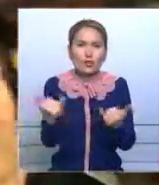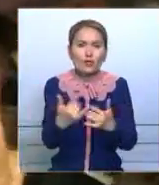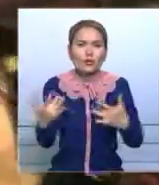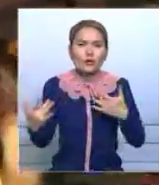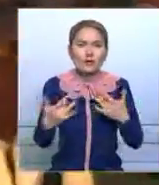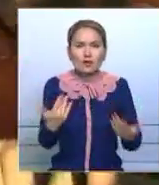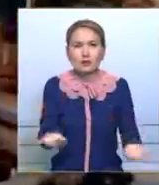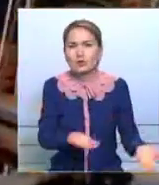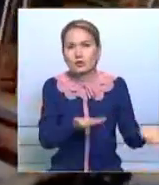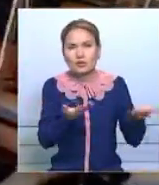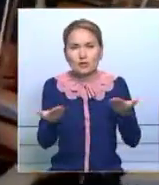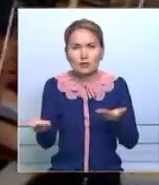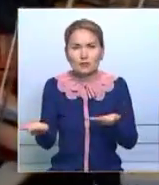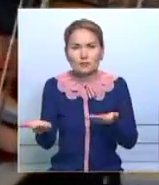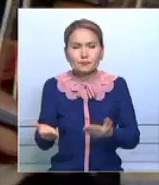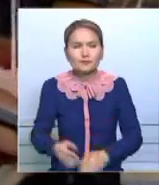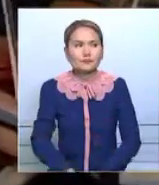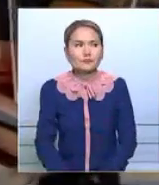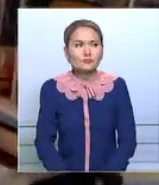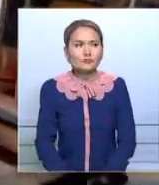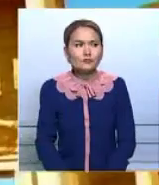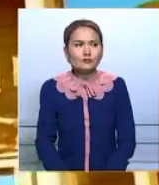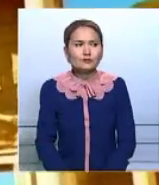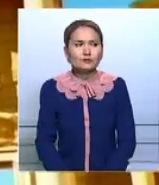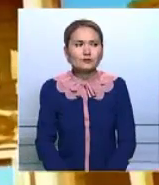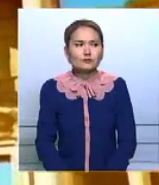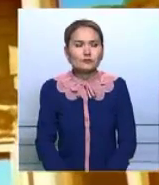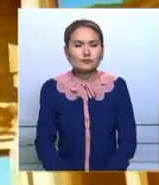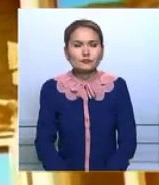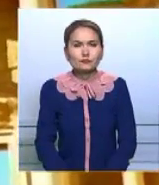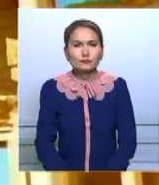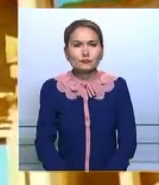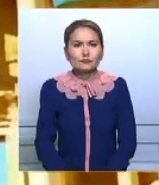театрының симфониялық оркестрі өз өнерін көрсетті.